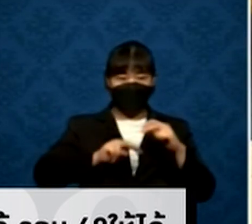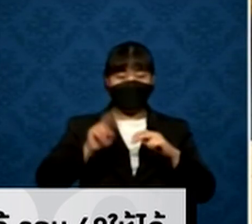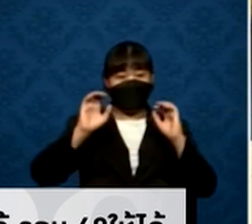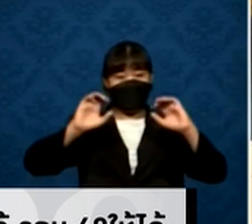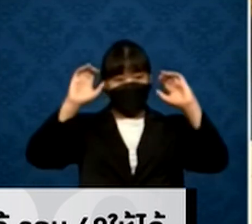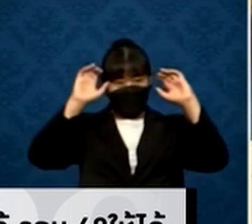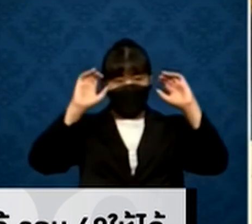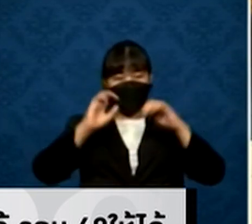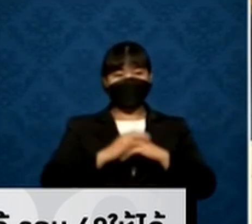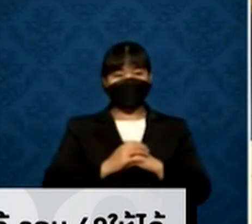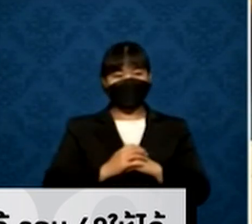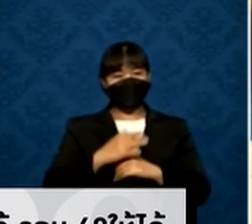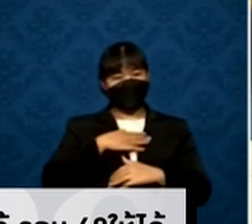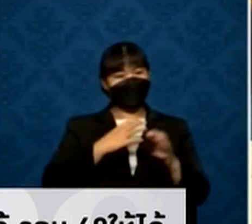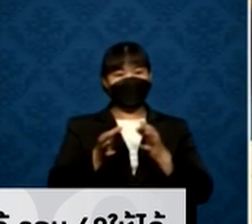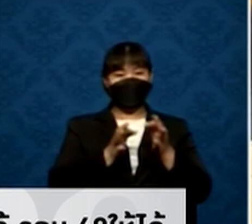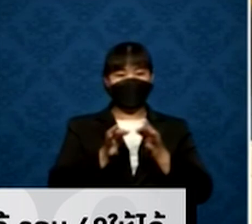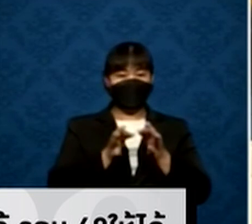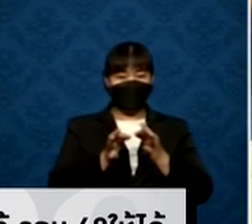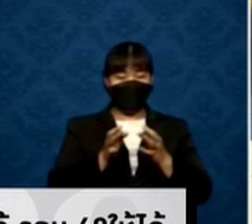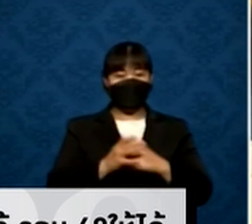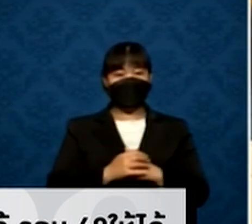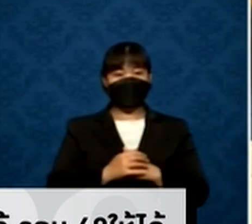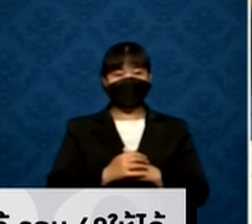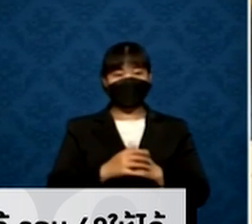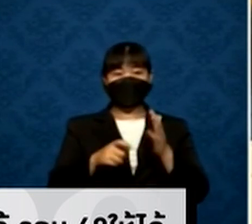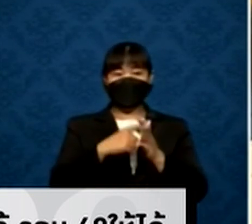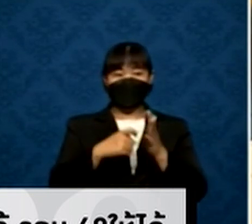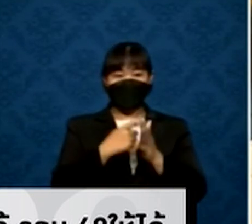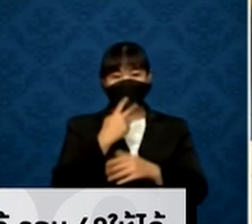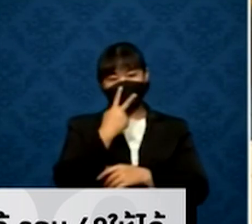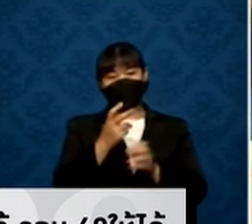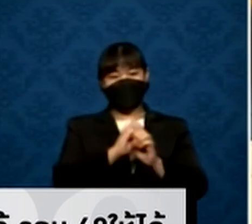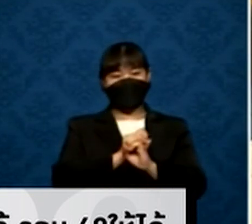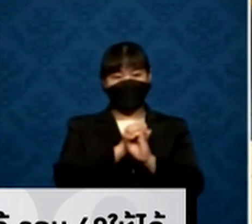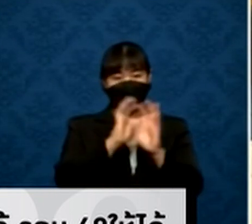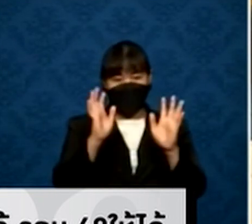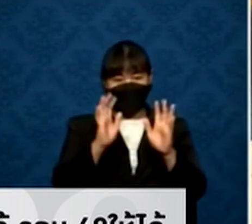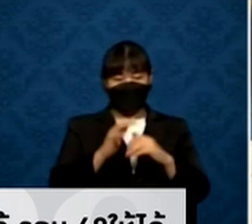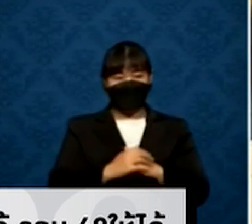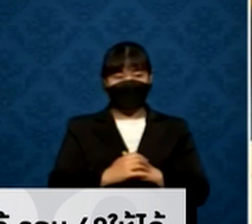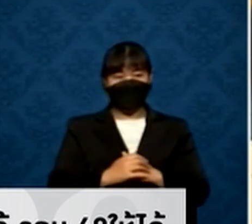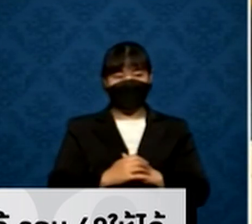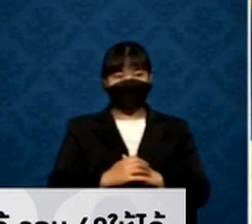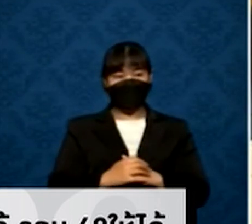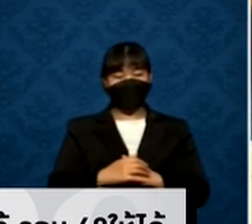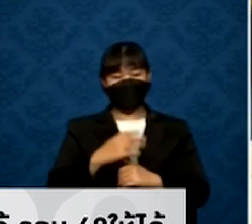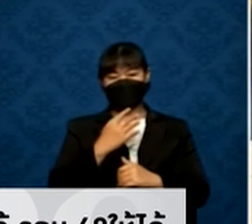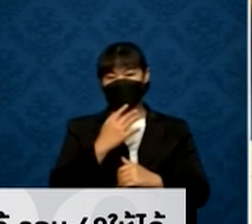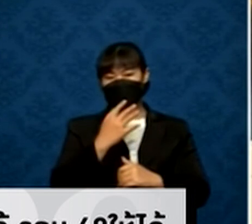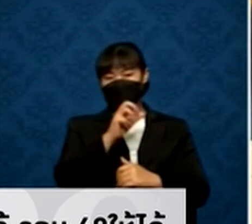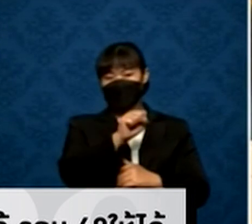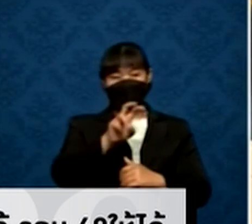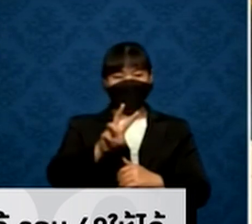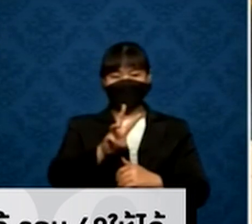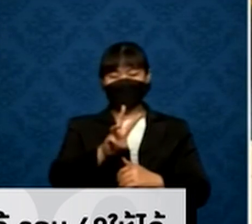รัฐธรรมนูญตัวจริงต้องเดินหน้าต่อไปแม้ว่าจะไม่สำเร็จกี่ครั้งก็ต้องลุกขึ้นมายืนใหม่ต่อสู้ให้การแก้ไขรัฐหนุนครั้งนี้